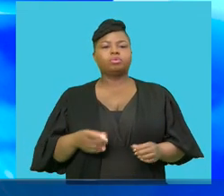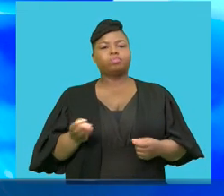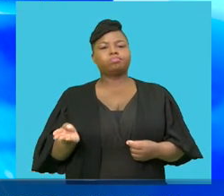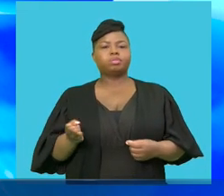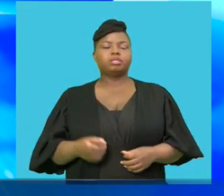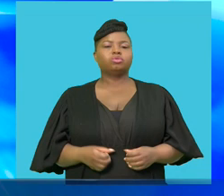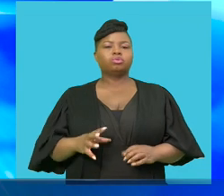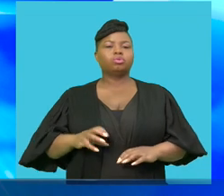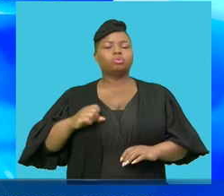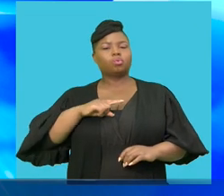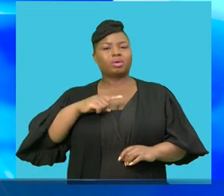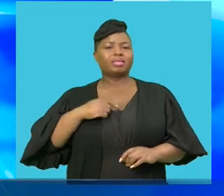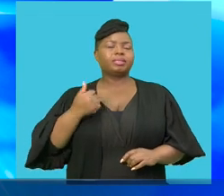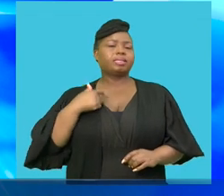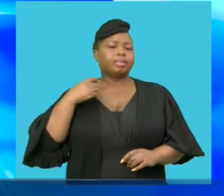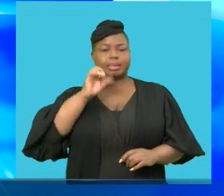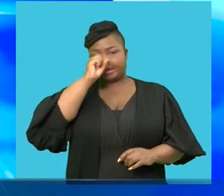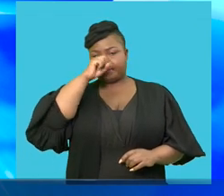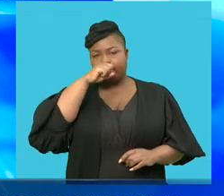Amono ya nii